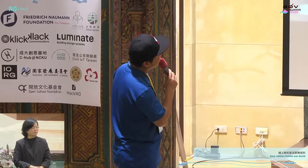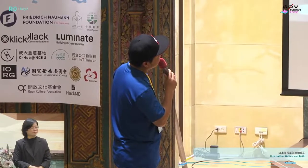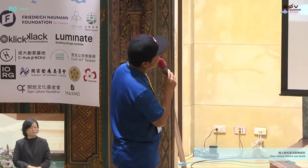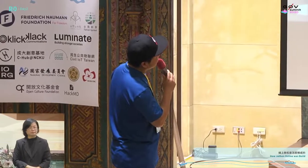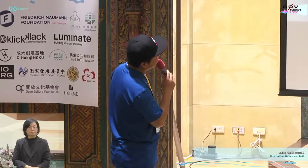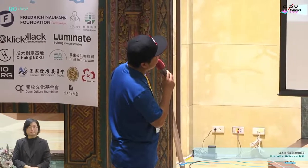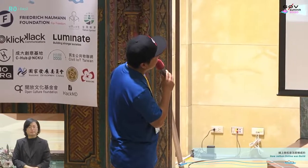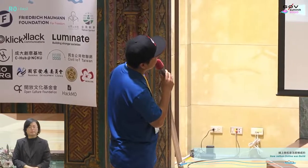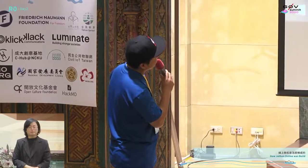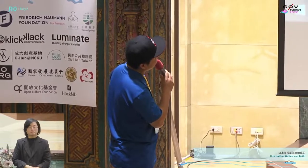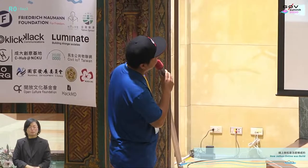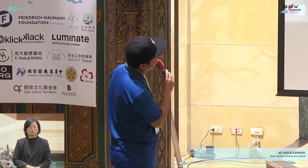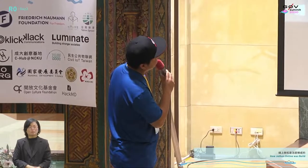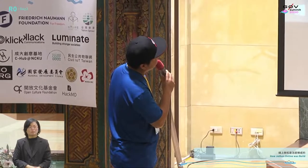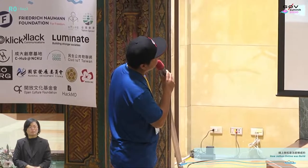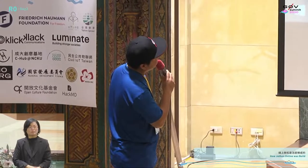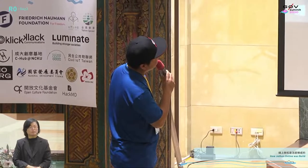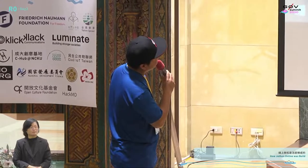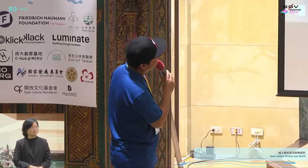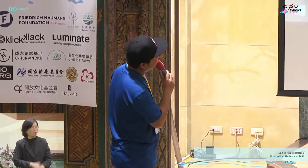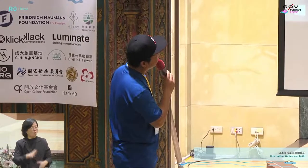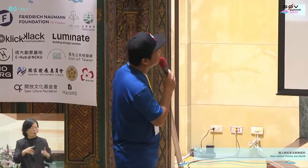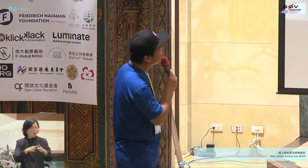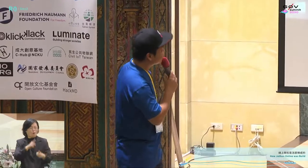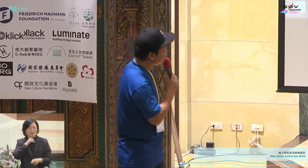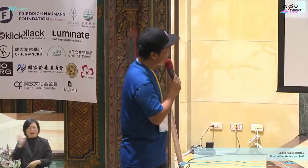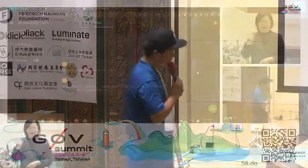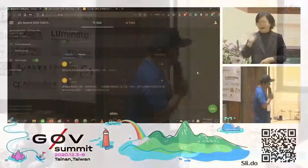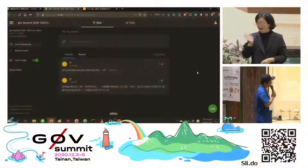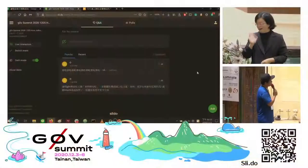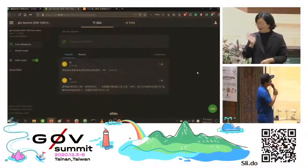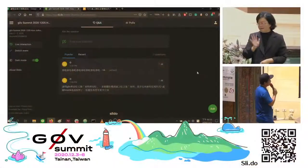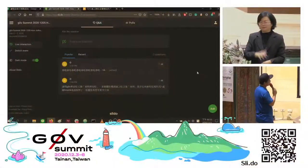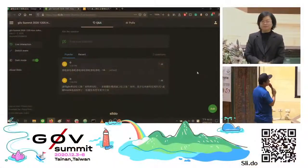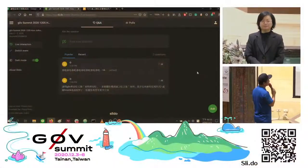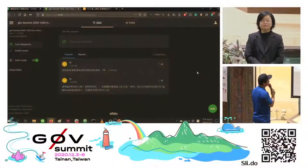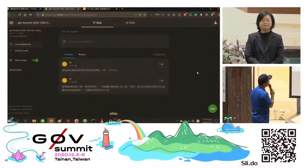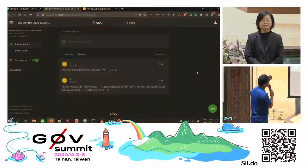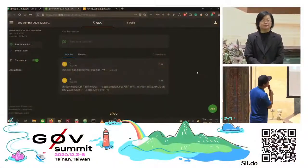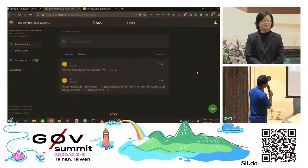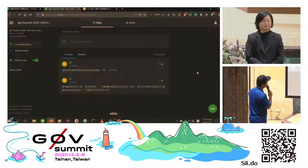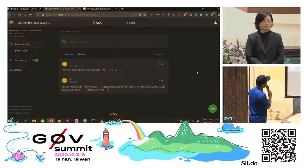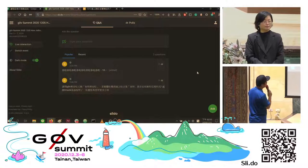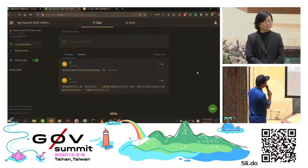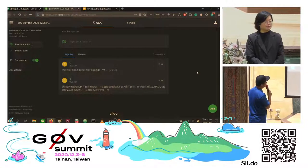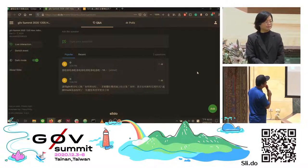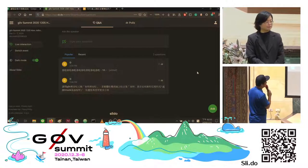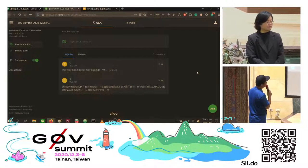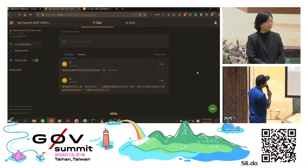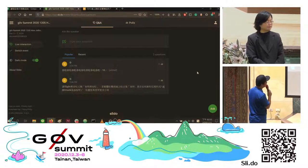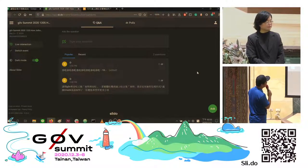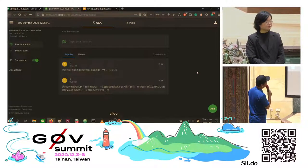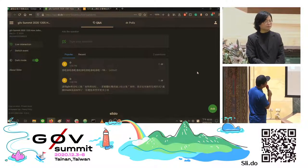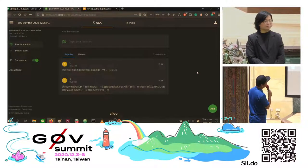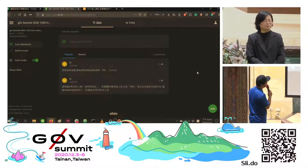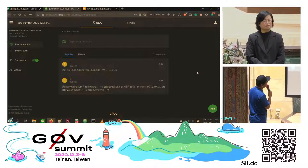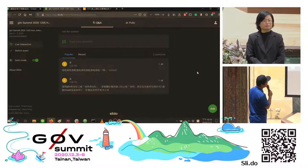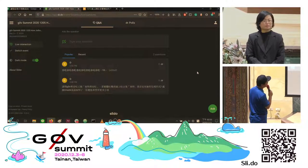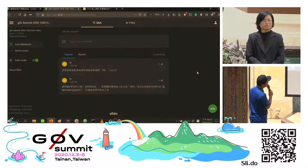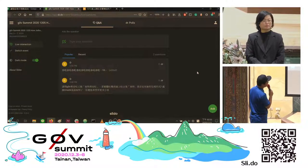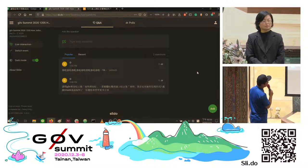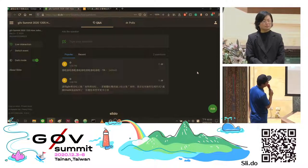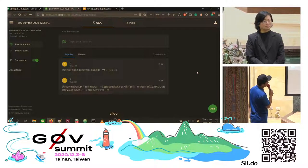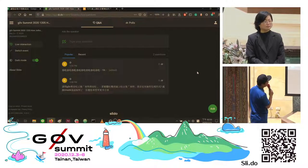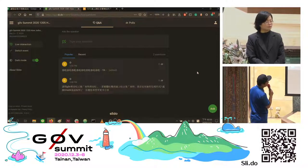那個有人在那邊 say hello散啦散啦散啦散OK 那主要問你請問 Jimmy客松又稱